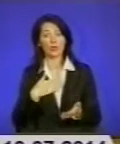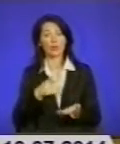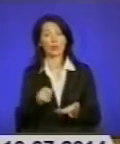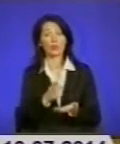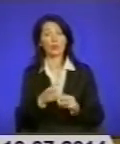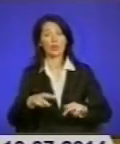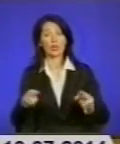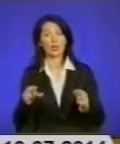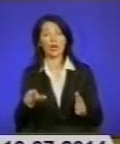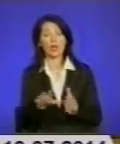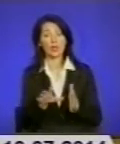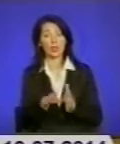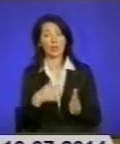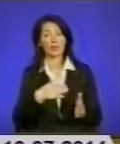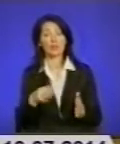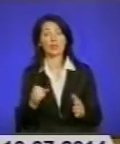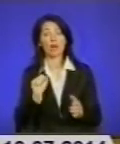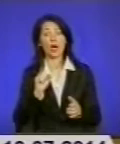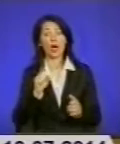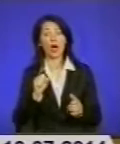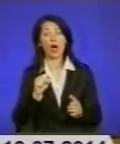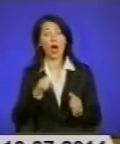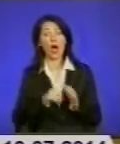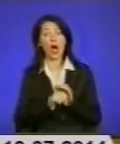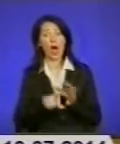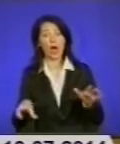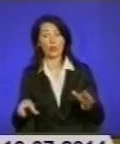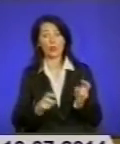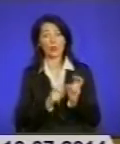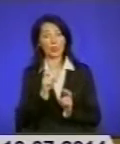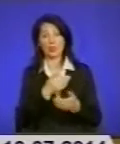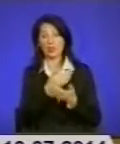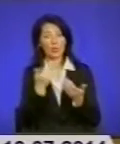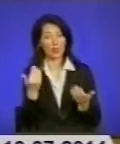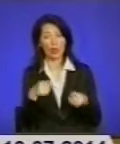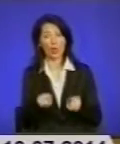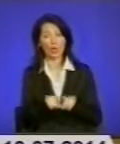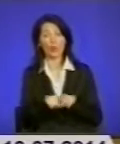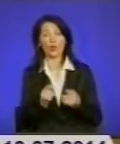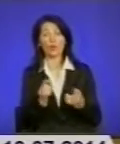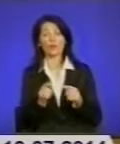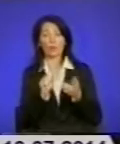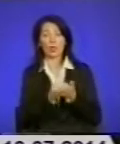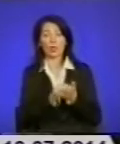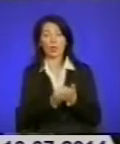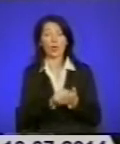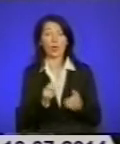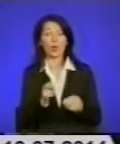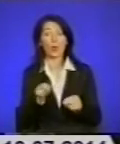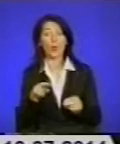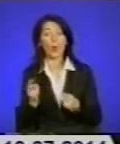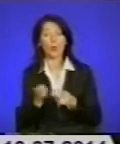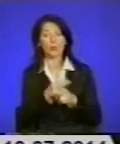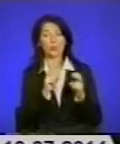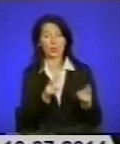нас атомні станції не мають такої сертифікації по безпечності, як зернові елеватори. Україна перша в